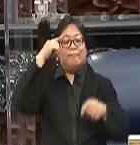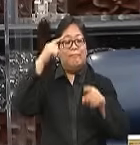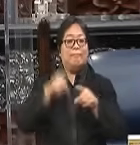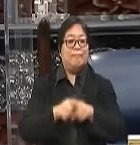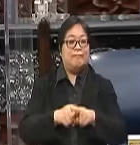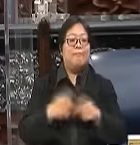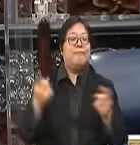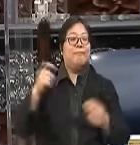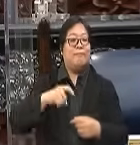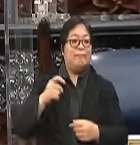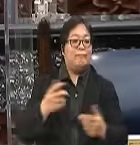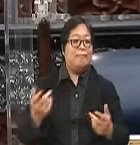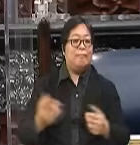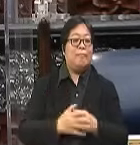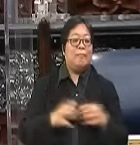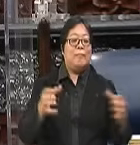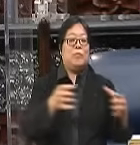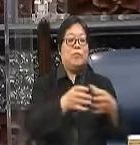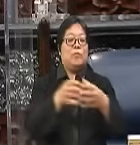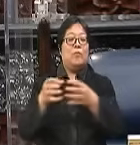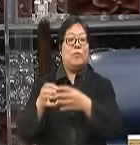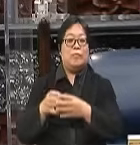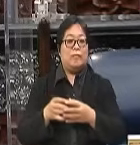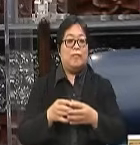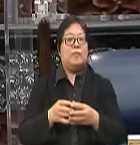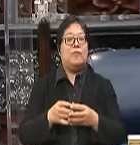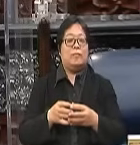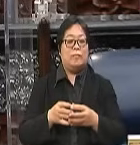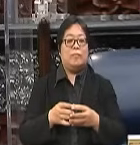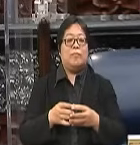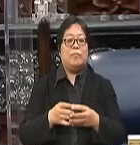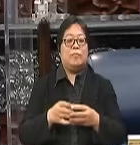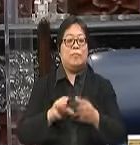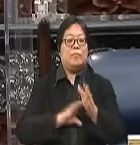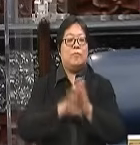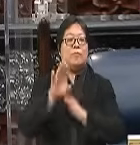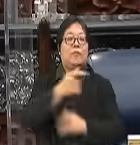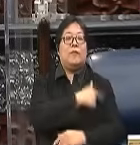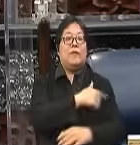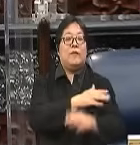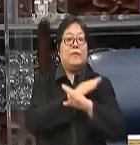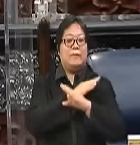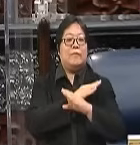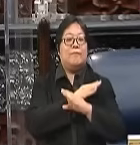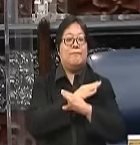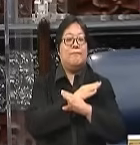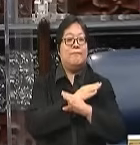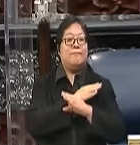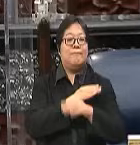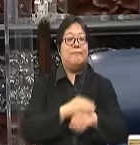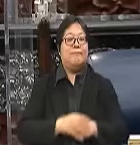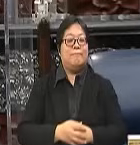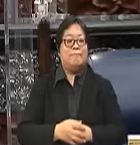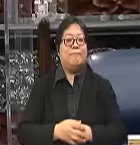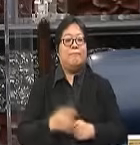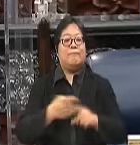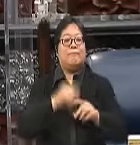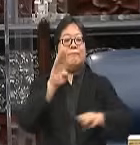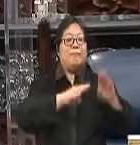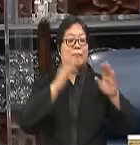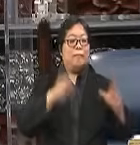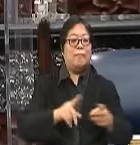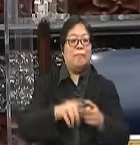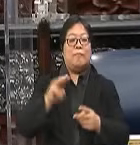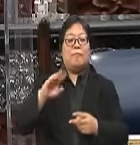memastikan bahwa kumpulan-kumpulan tahu Hai pembangun desain yang terjadi pada separuh logis